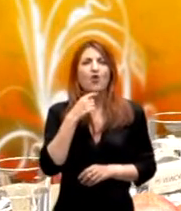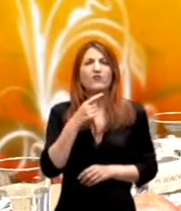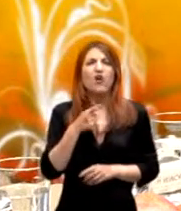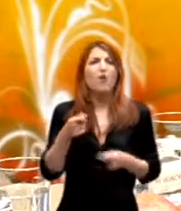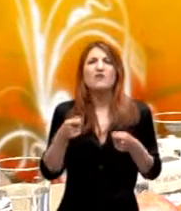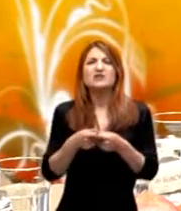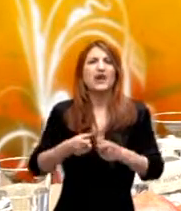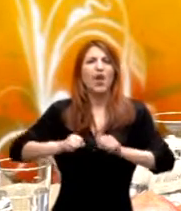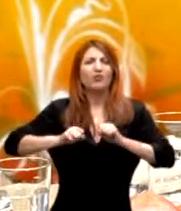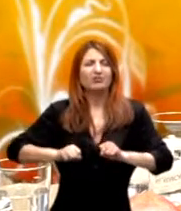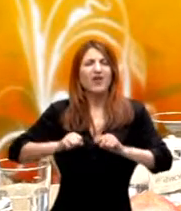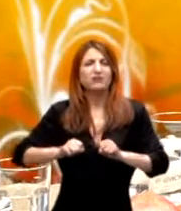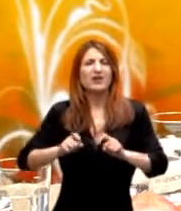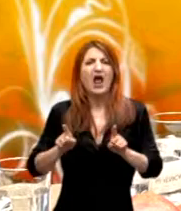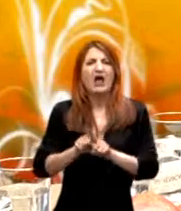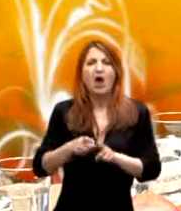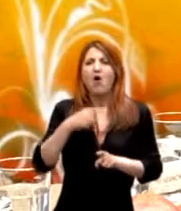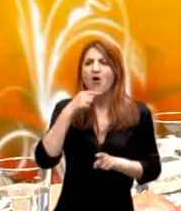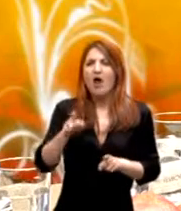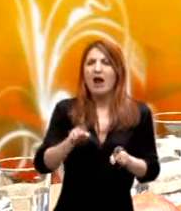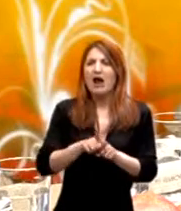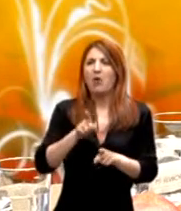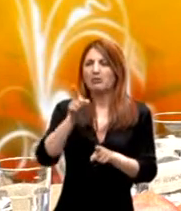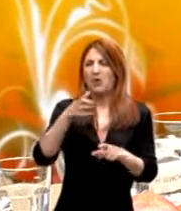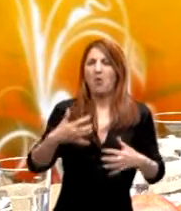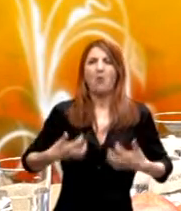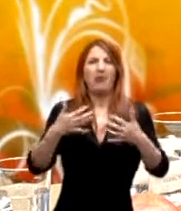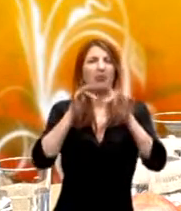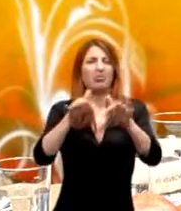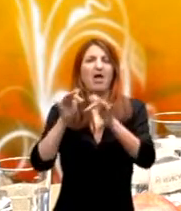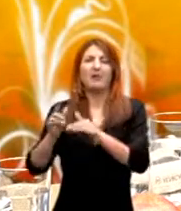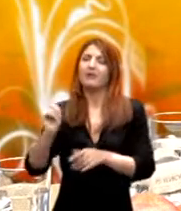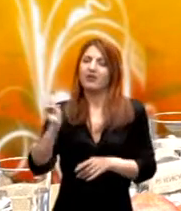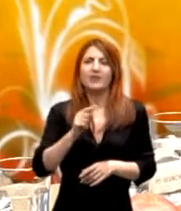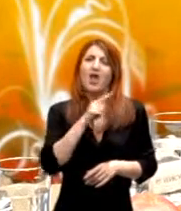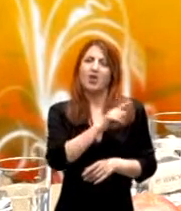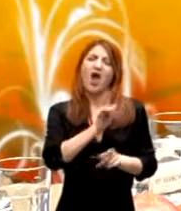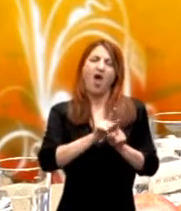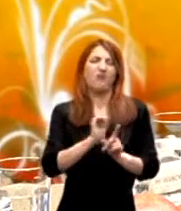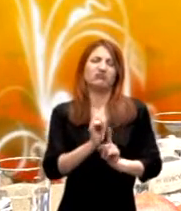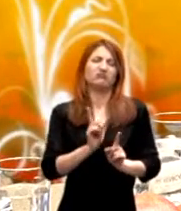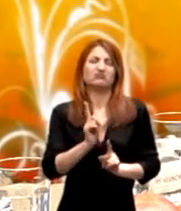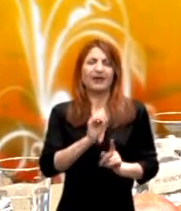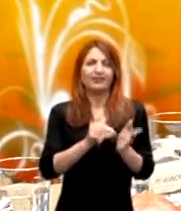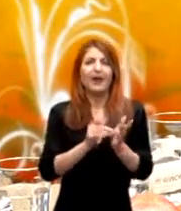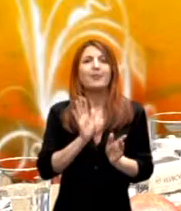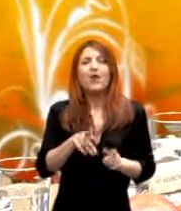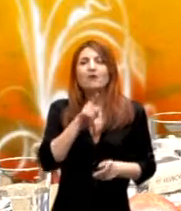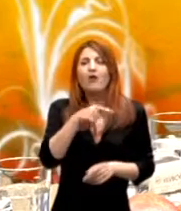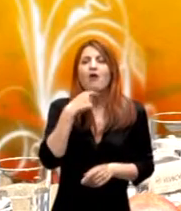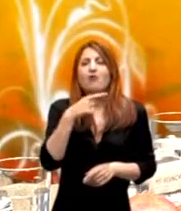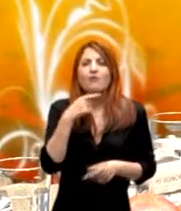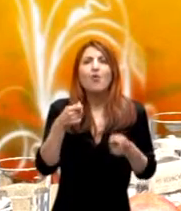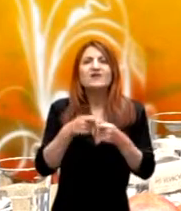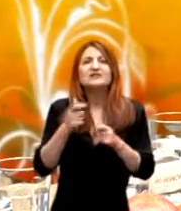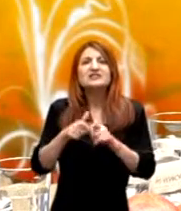pejorativno o debljini ili na neki način da se ljude tamo straši jer vi ste protiv toga, ali govorite o svim ovim elementima